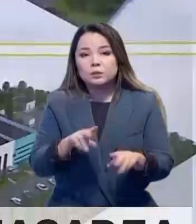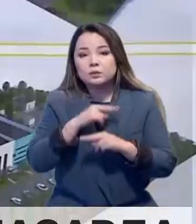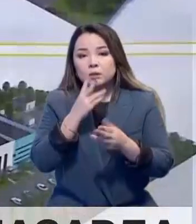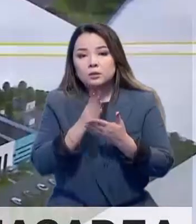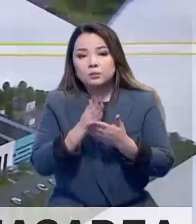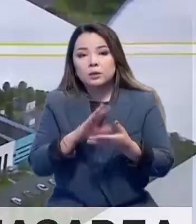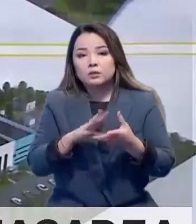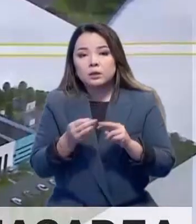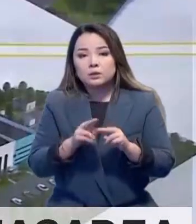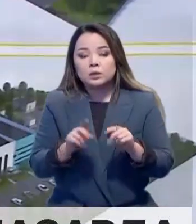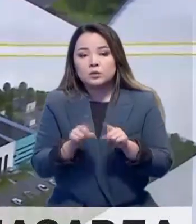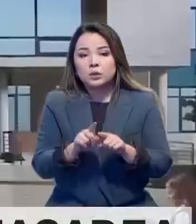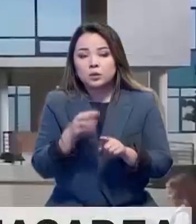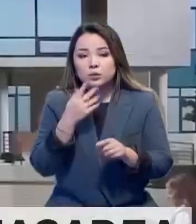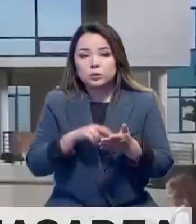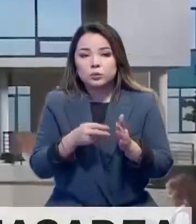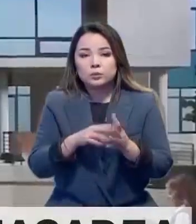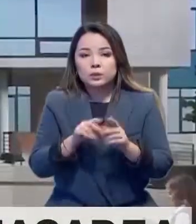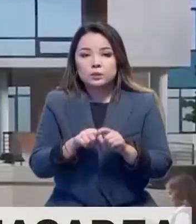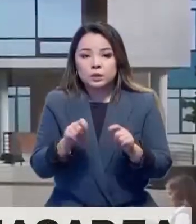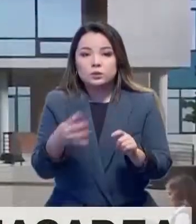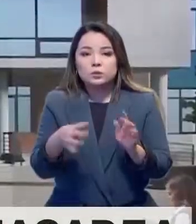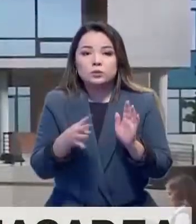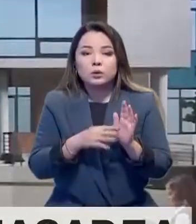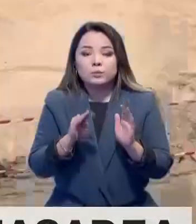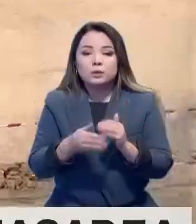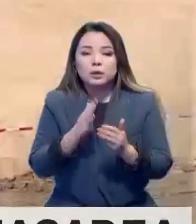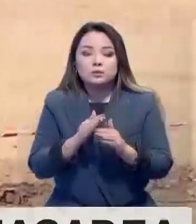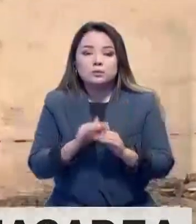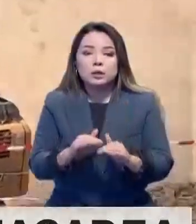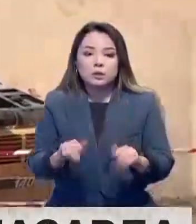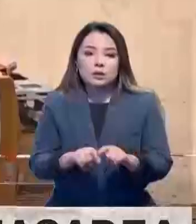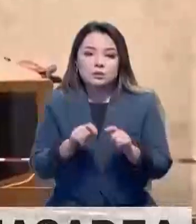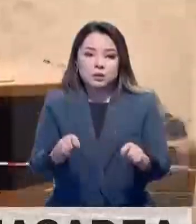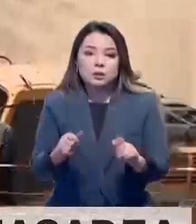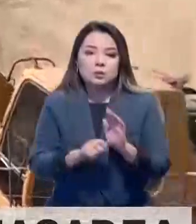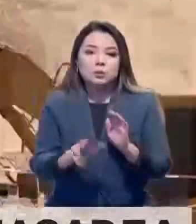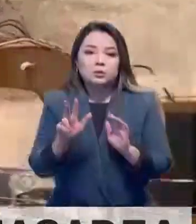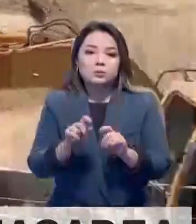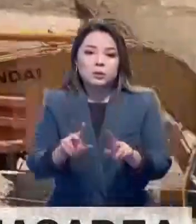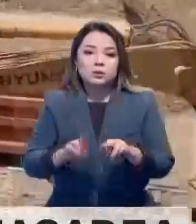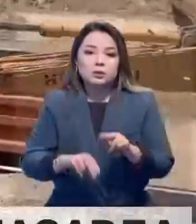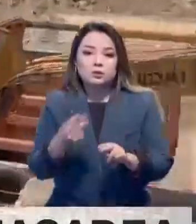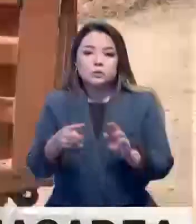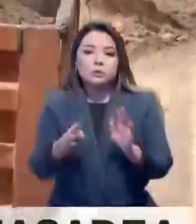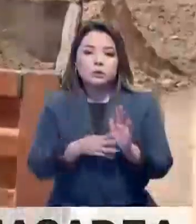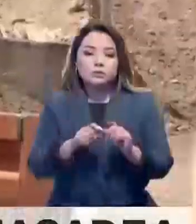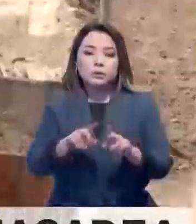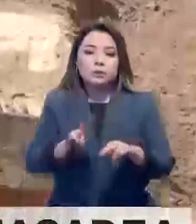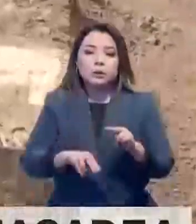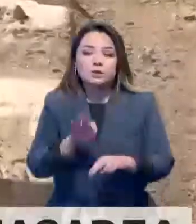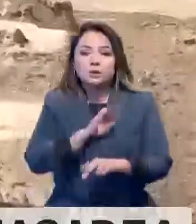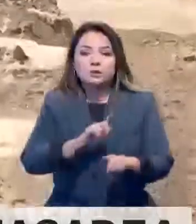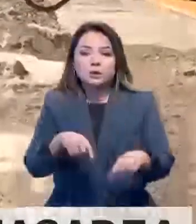Оны шешу үшін жайлы мектеп ұлттық жобасы аясында 49 мың балаға арналған 63 мектеп салынады. Биыл 29 мектеп пайдалануға